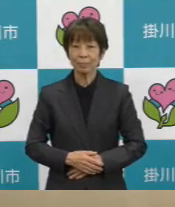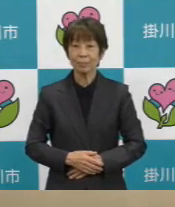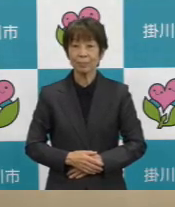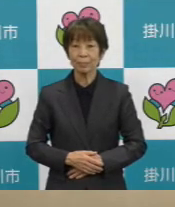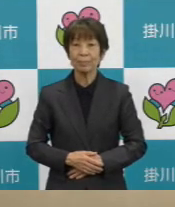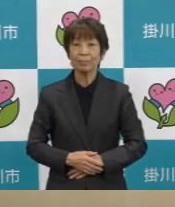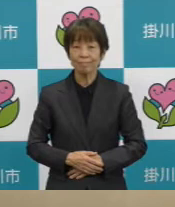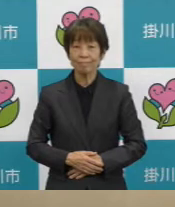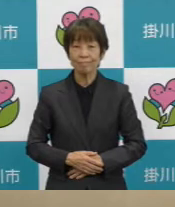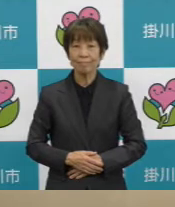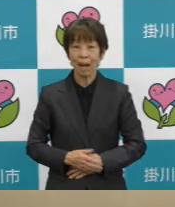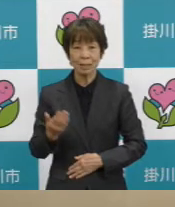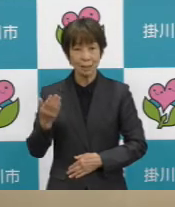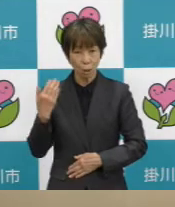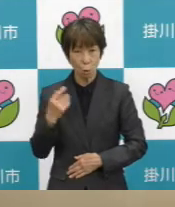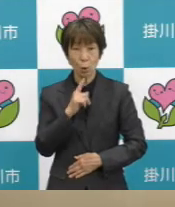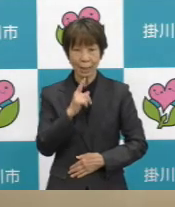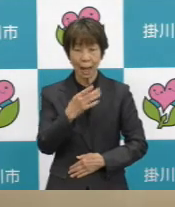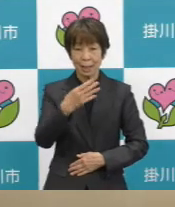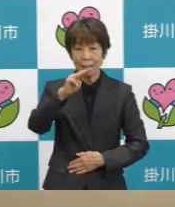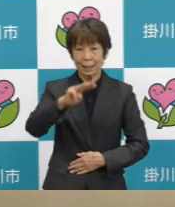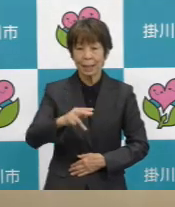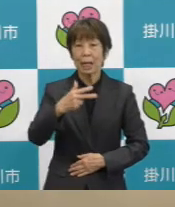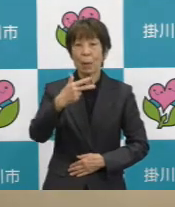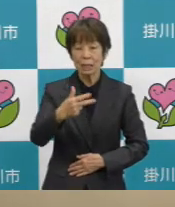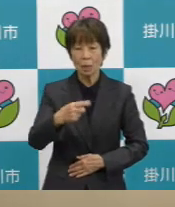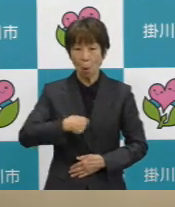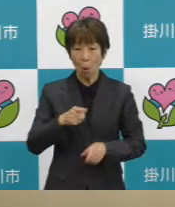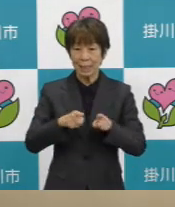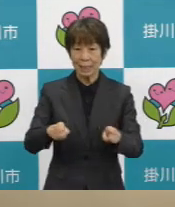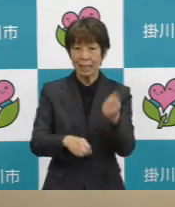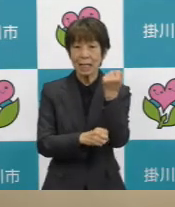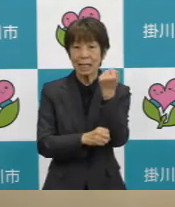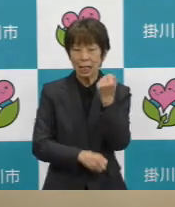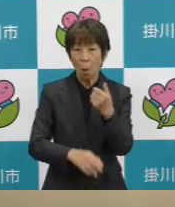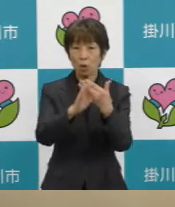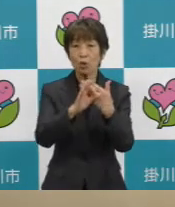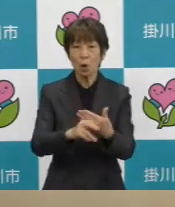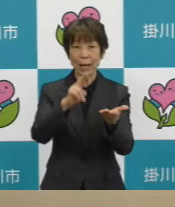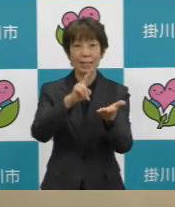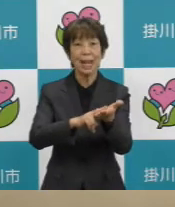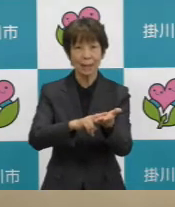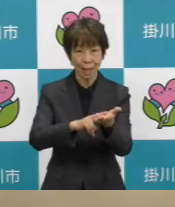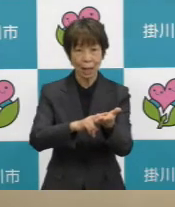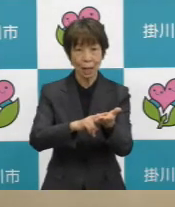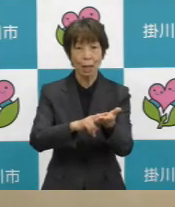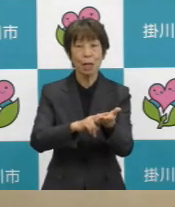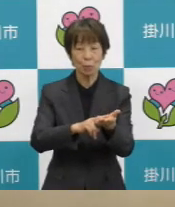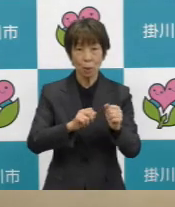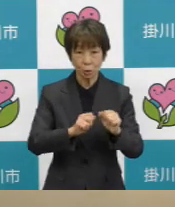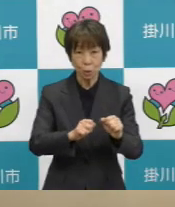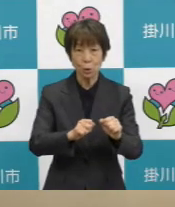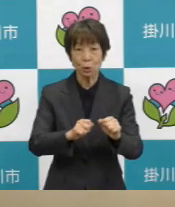掛川市の自治基本条例を、まあ、制定をしておく、掛川市